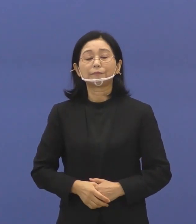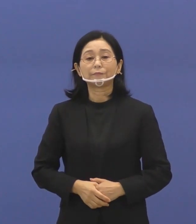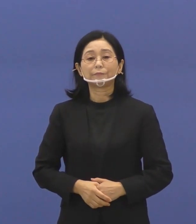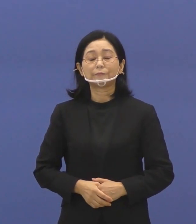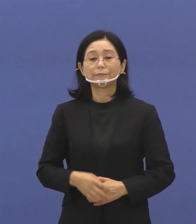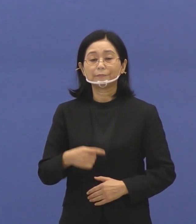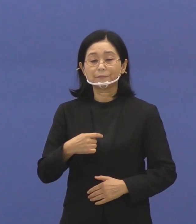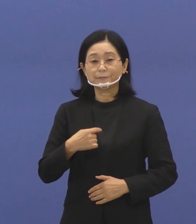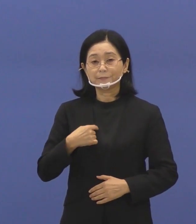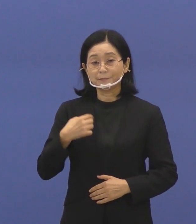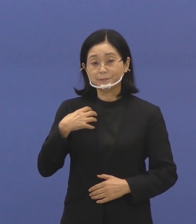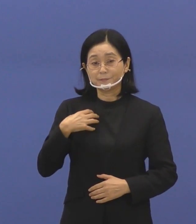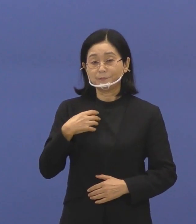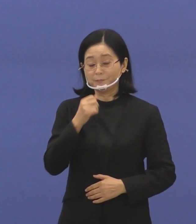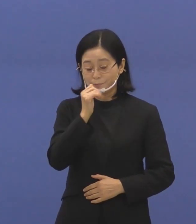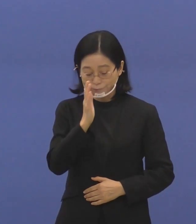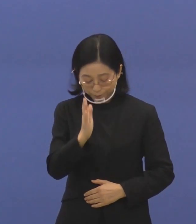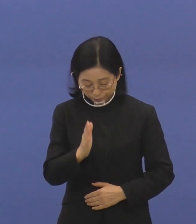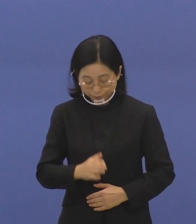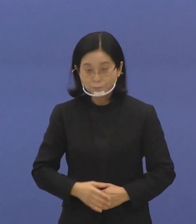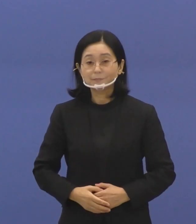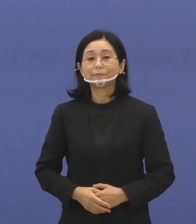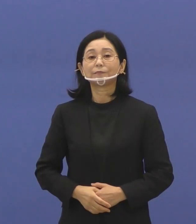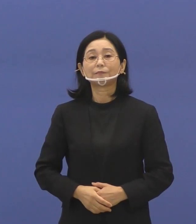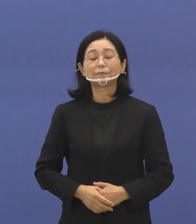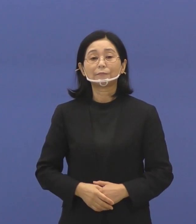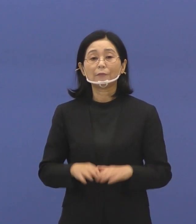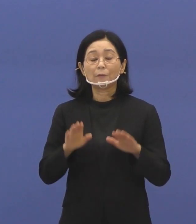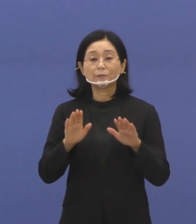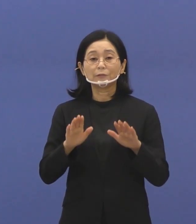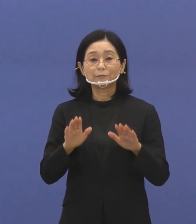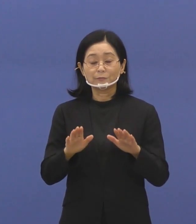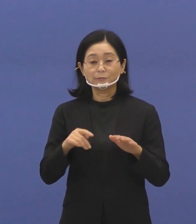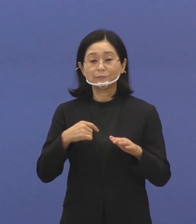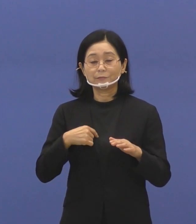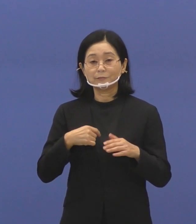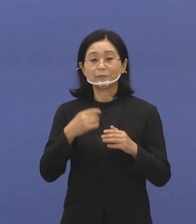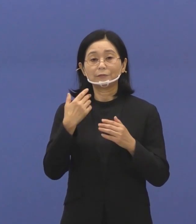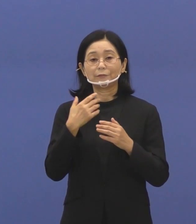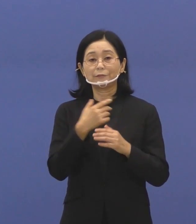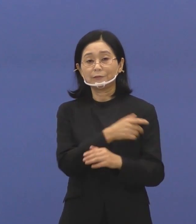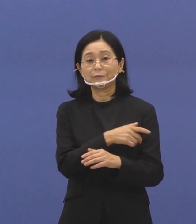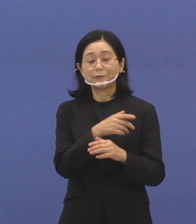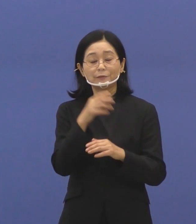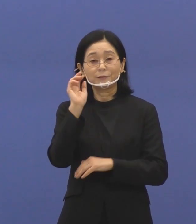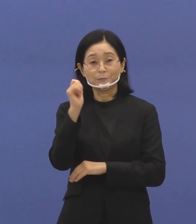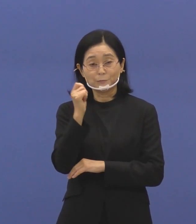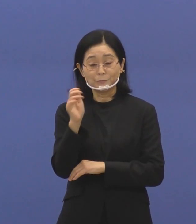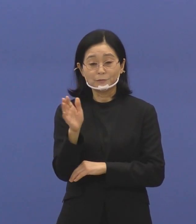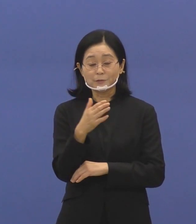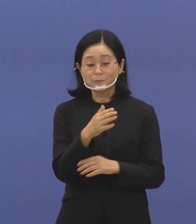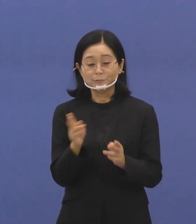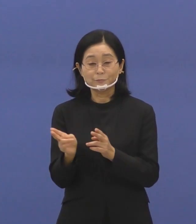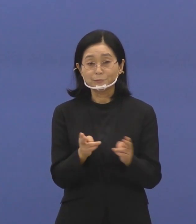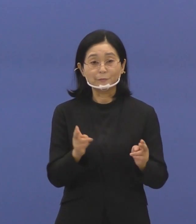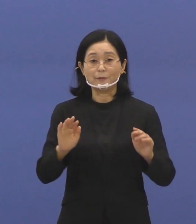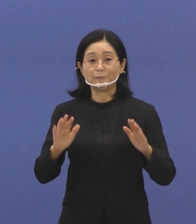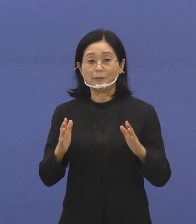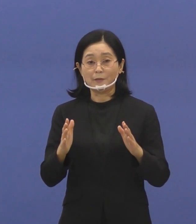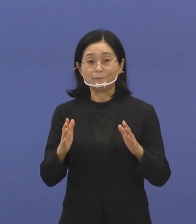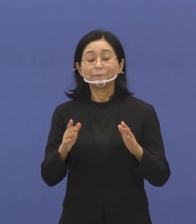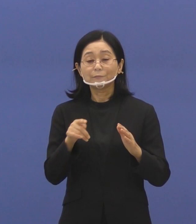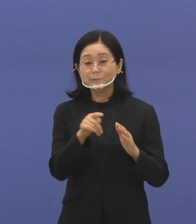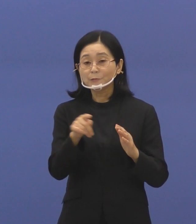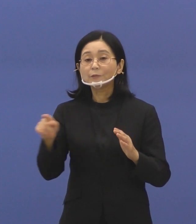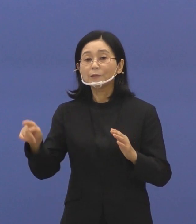宮脇でございます。よろしくお願いいたします。 お願いします。 本日は記者クラブを代表しての管理者質問の用意はございませんので、各社